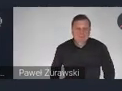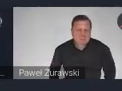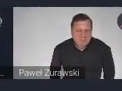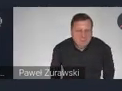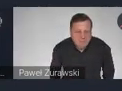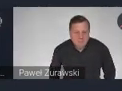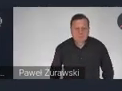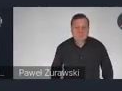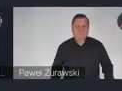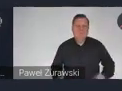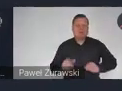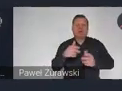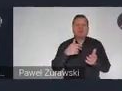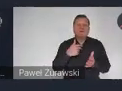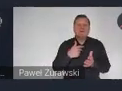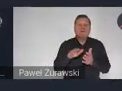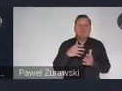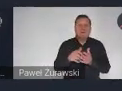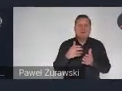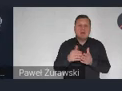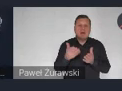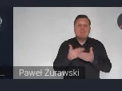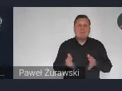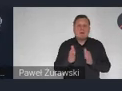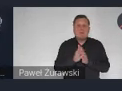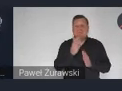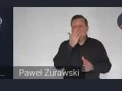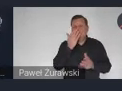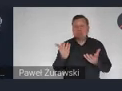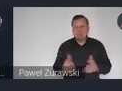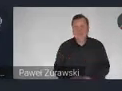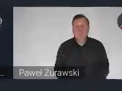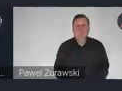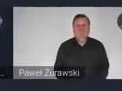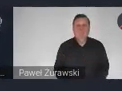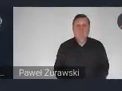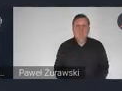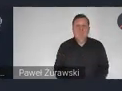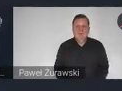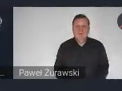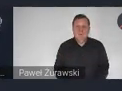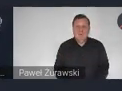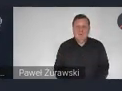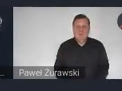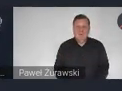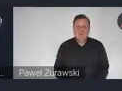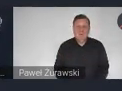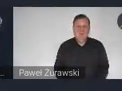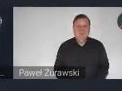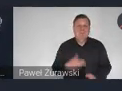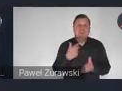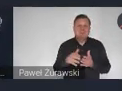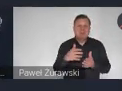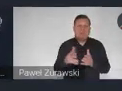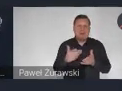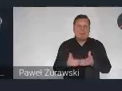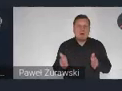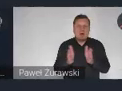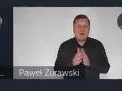czym właściwie są te wydatki majątkowe Otóż wydatki majątkowe